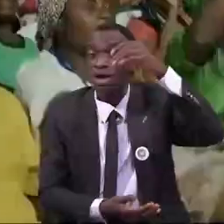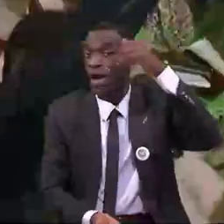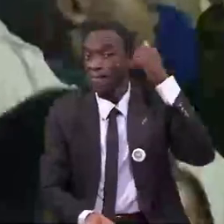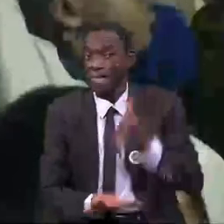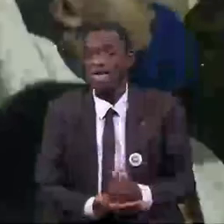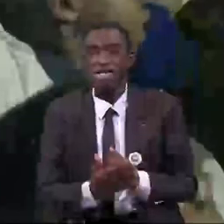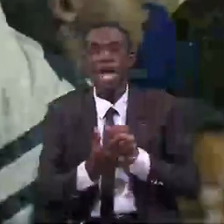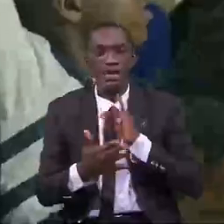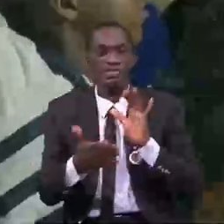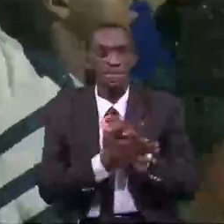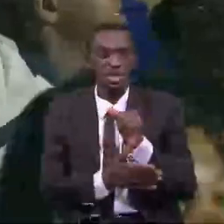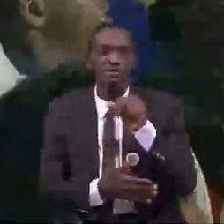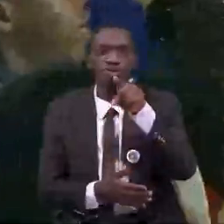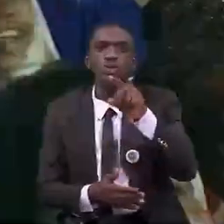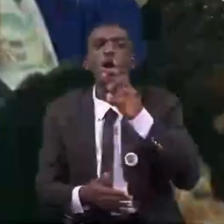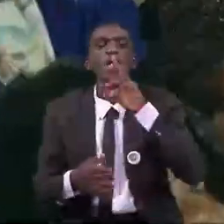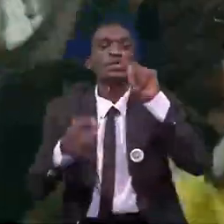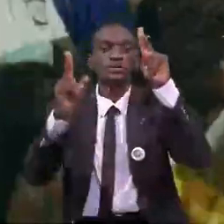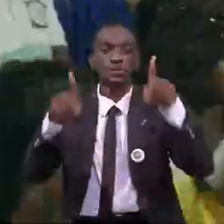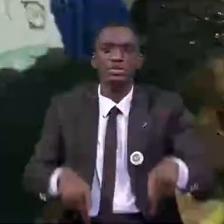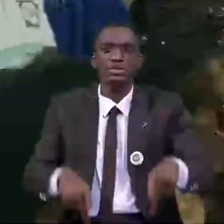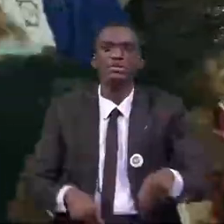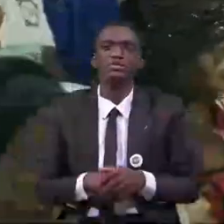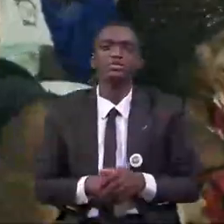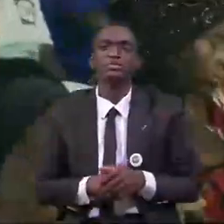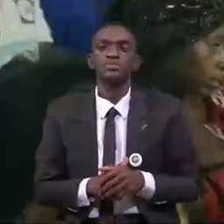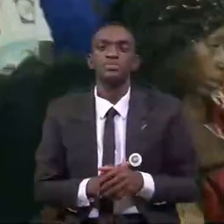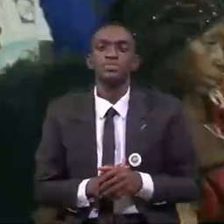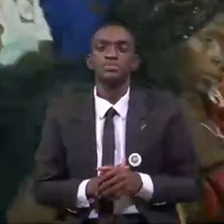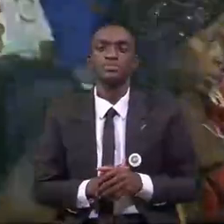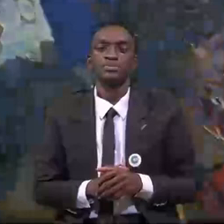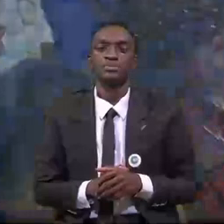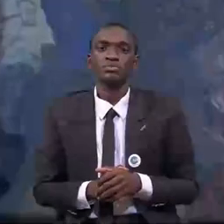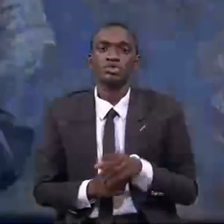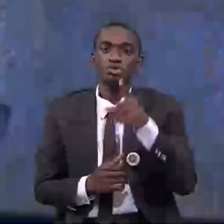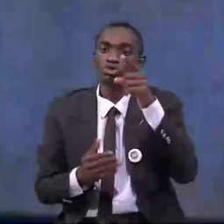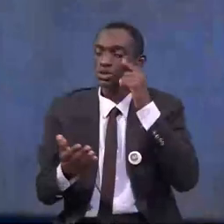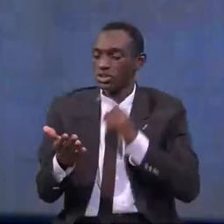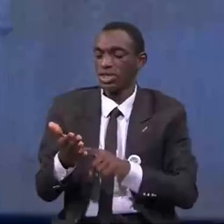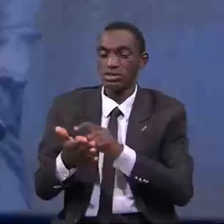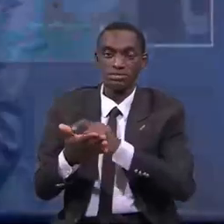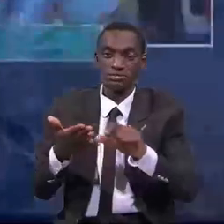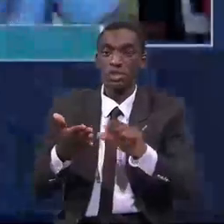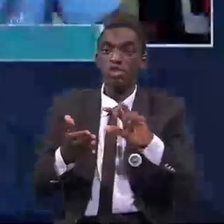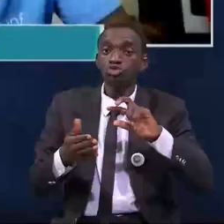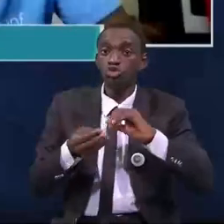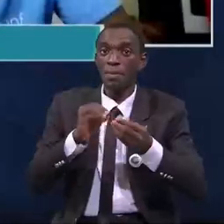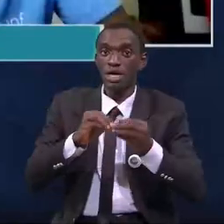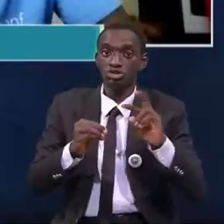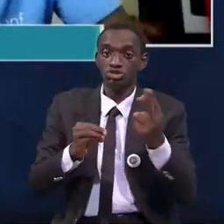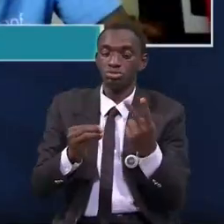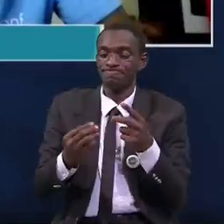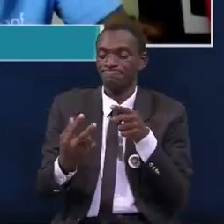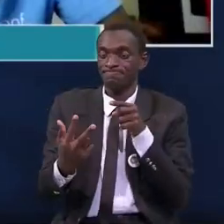amen je crois que c'est vous qui êtes la personne voyons la deuxème partie